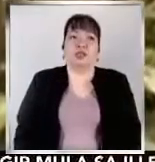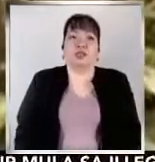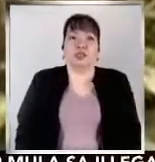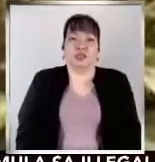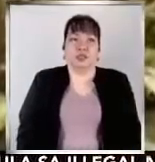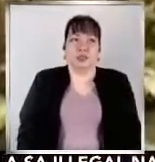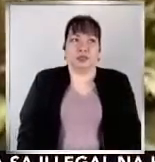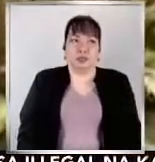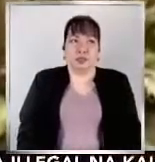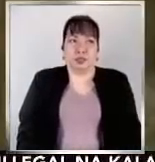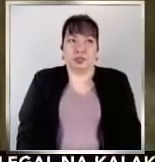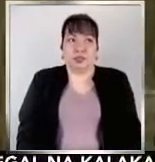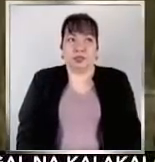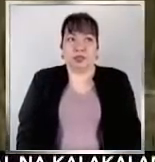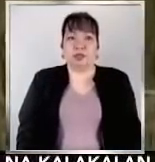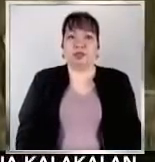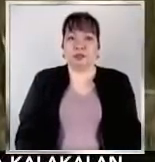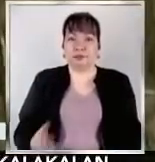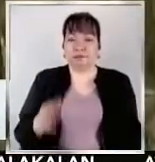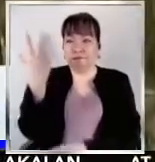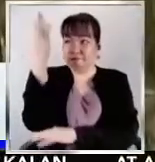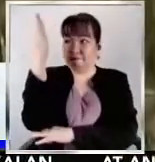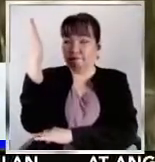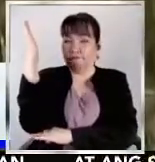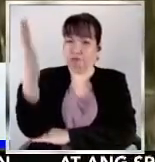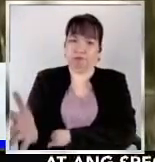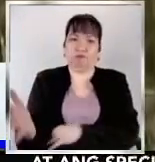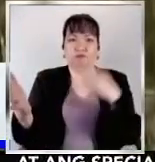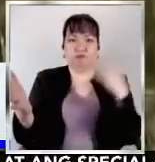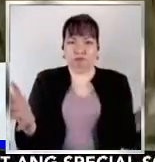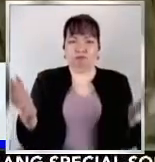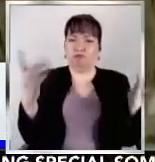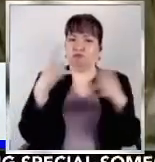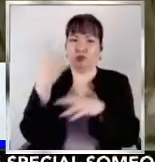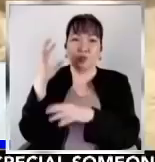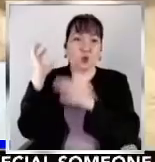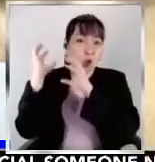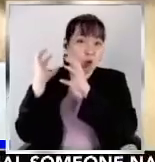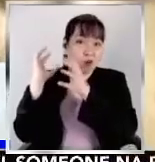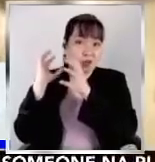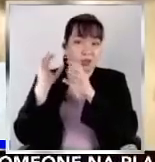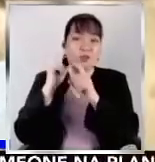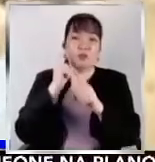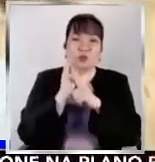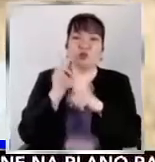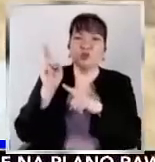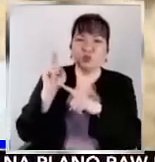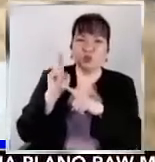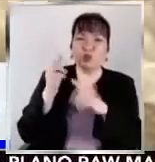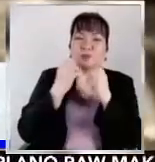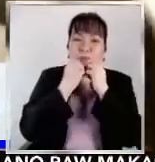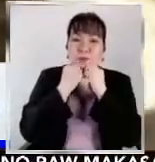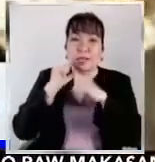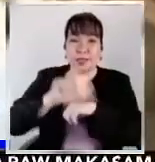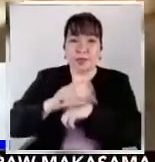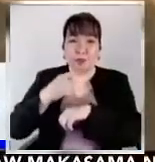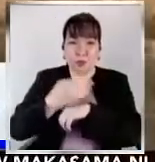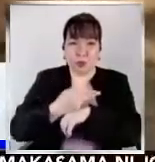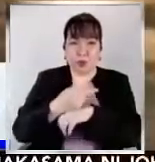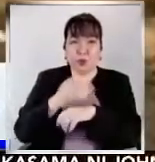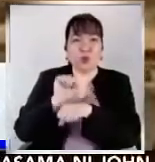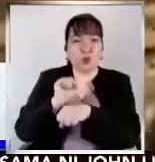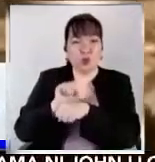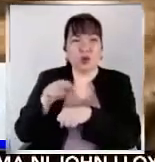Sira na rin ang mga puno ng nyug na isa pa naman sa mga pangunahing kabuhayan ng mga taga Padre Burgos. Si John, hindi alam kung paano babangon